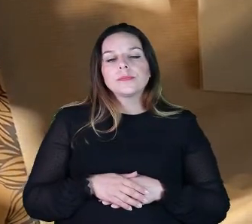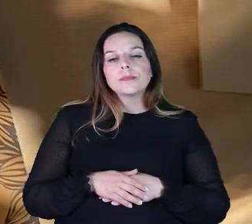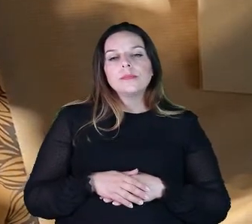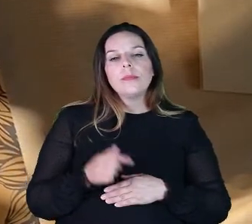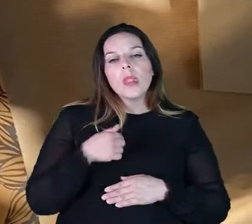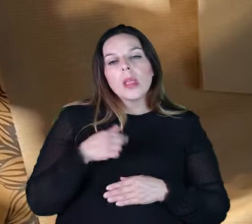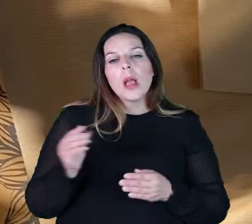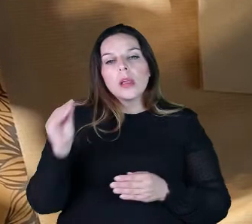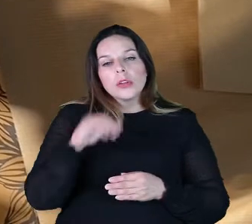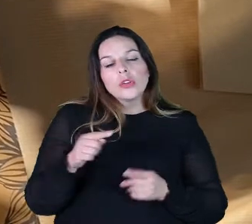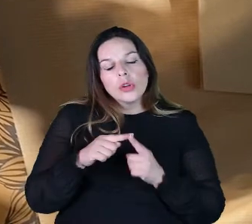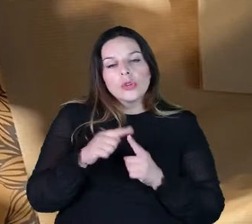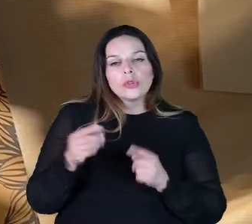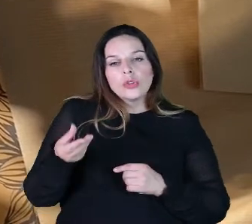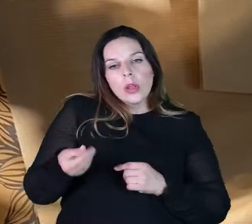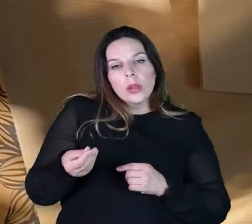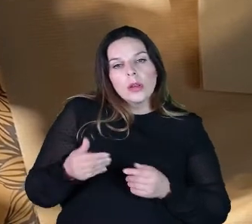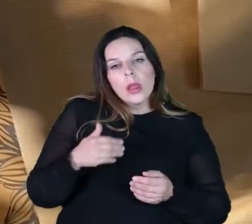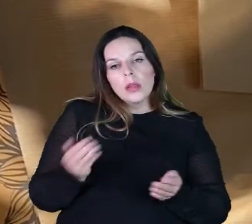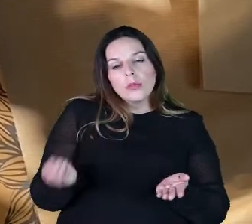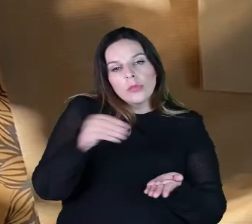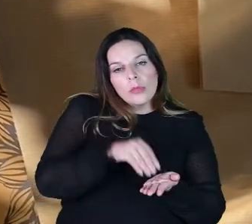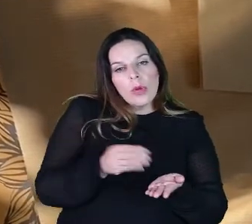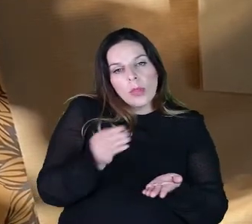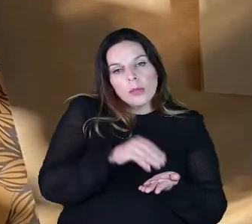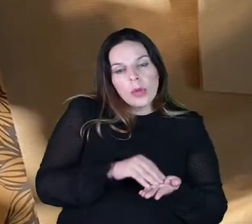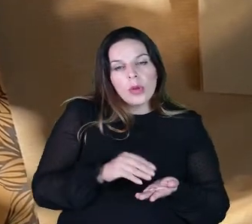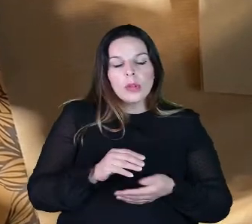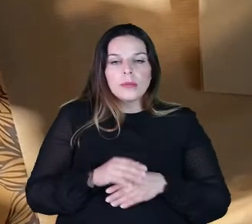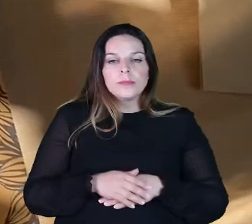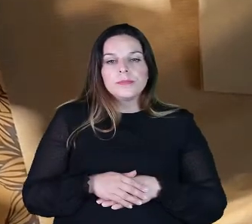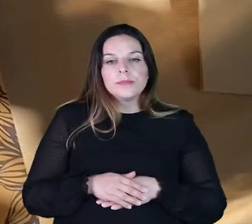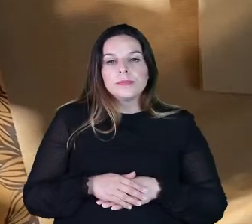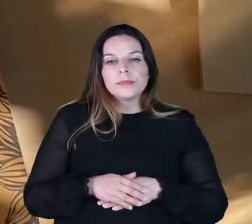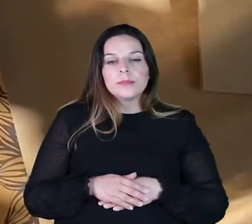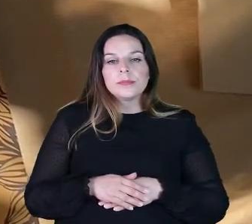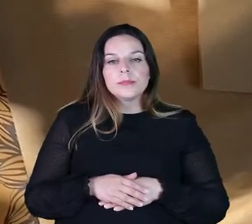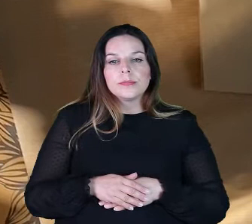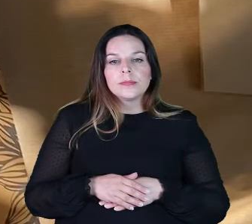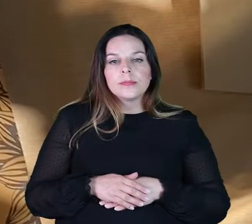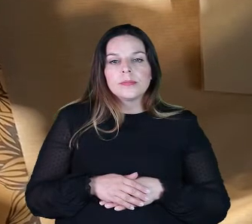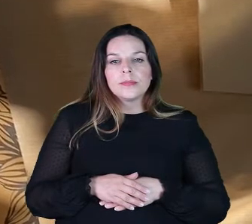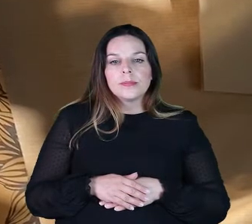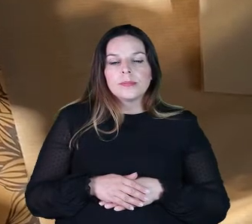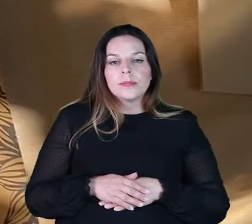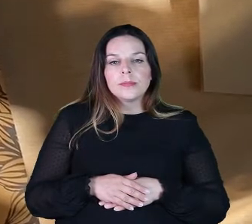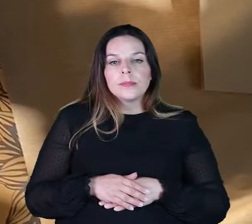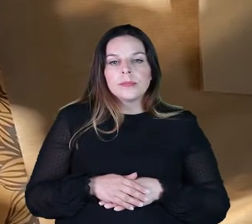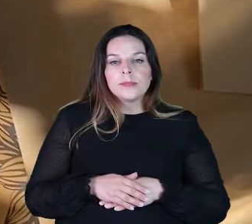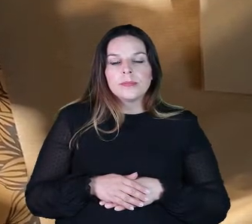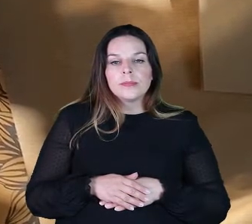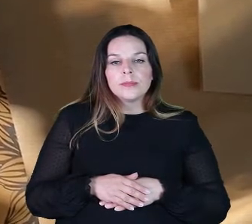tam kleju i wytnę takie kółeczko, które wzmocni mi od dołu tą górę, tak żeby się